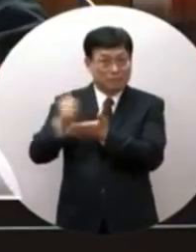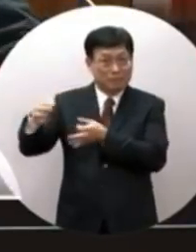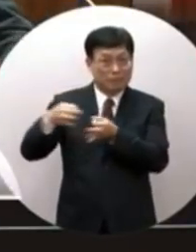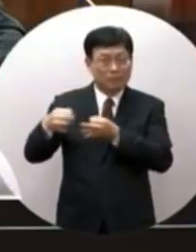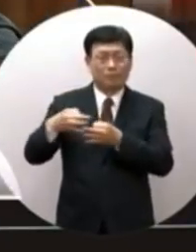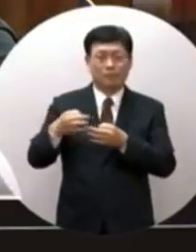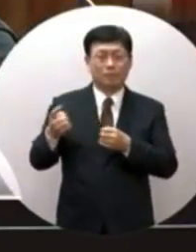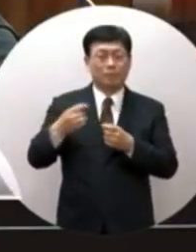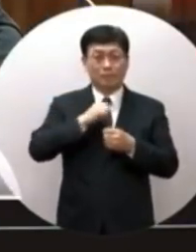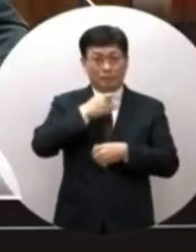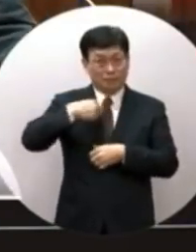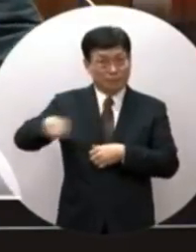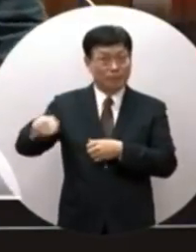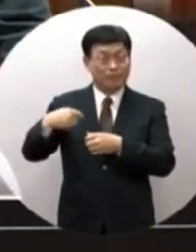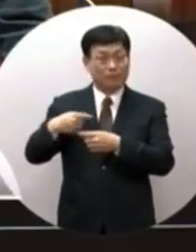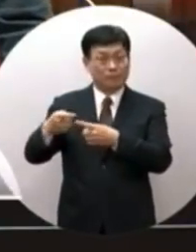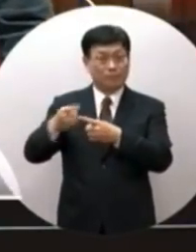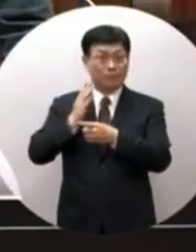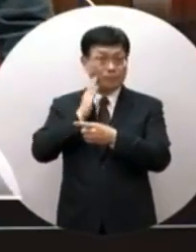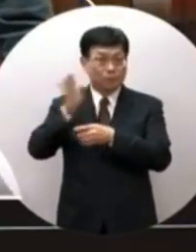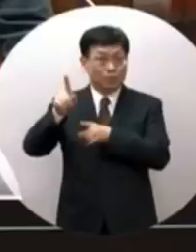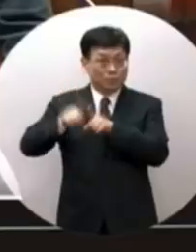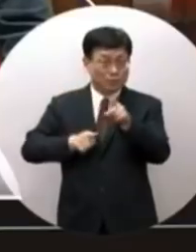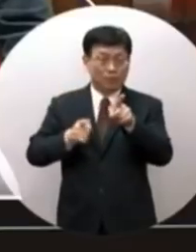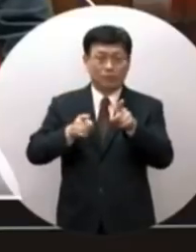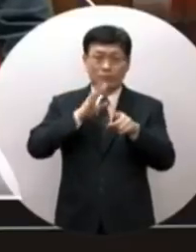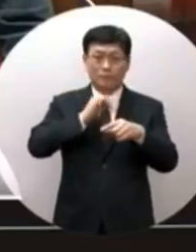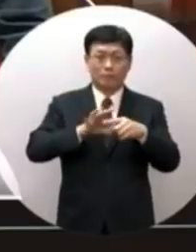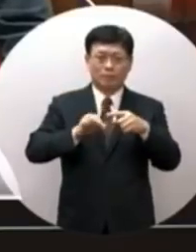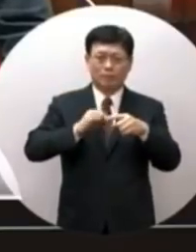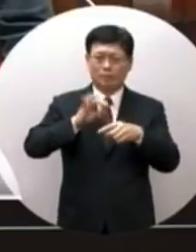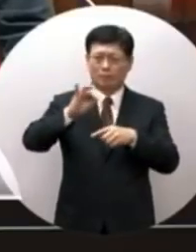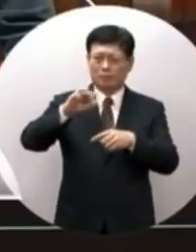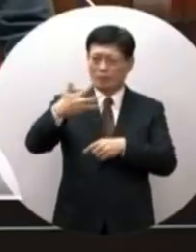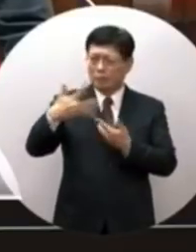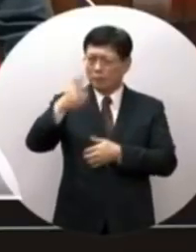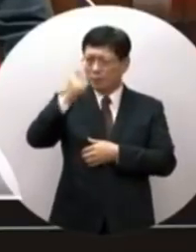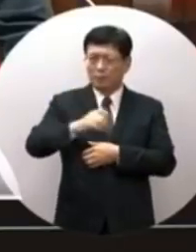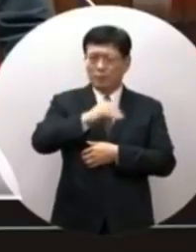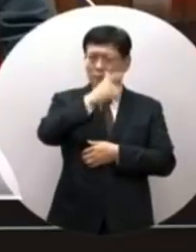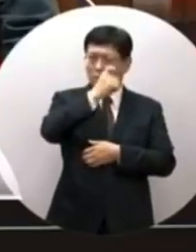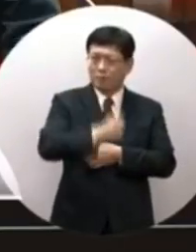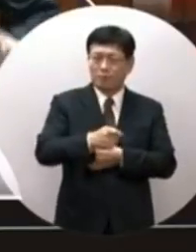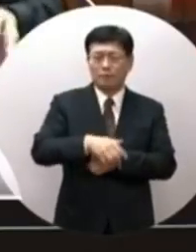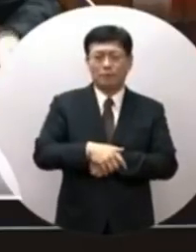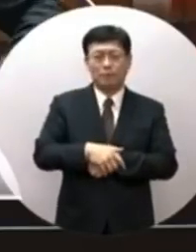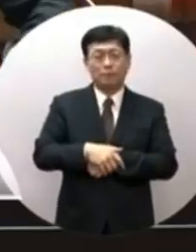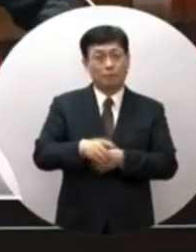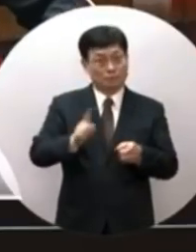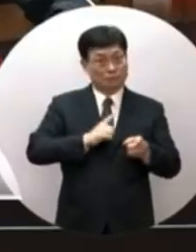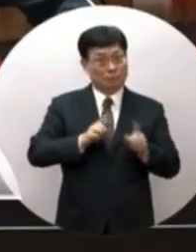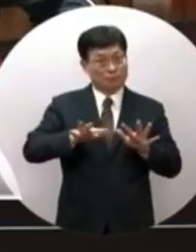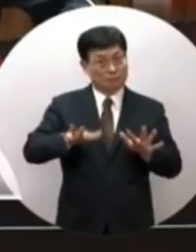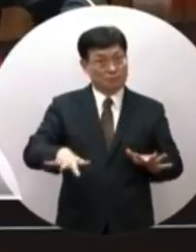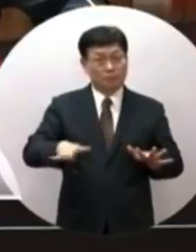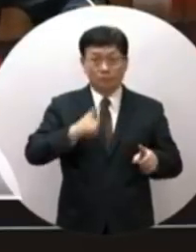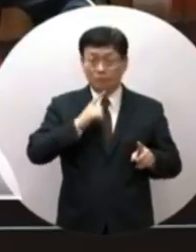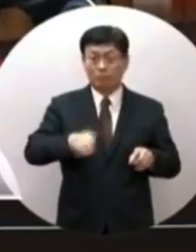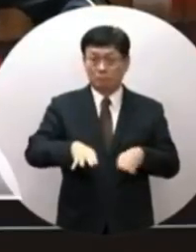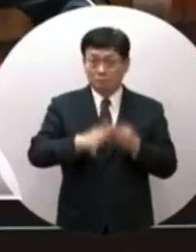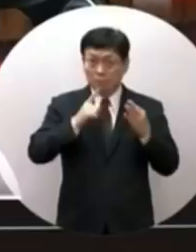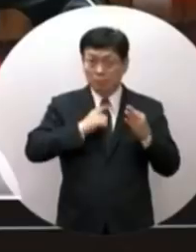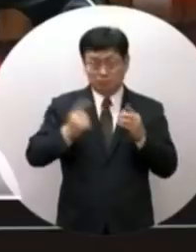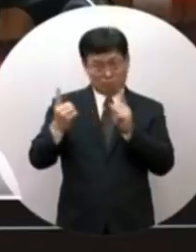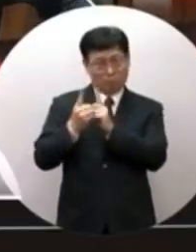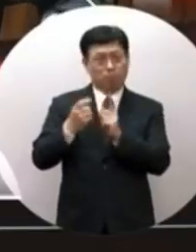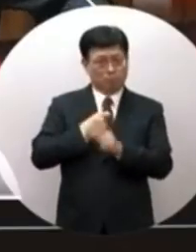对中国大陆甲香港的顺差是八百几亿的美金，甲900亿。你这个地方现在要审